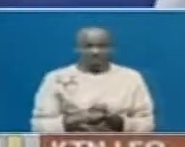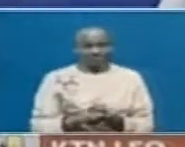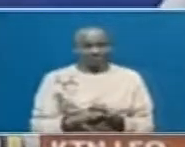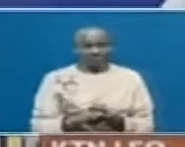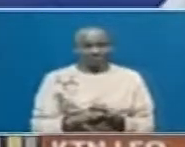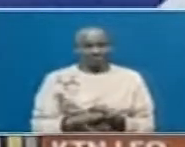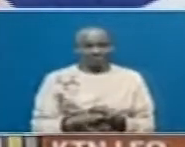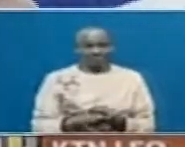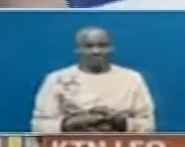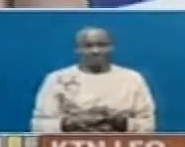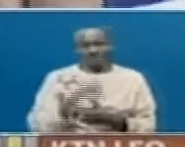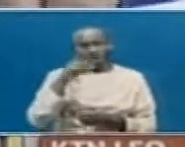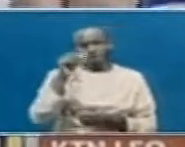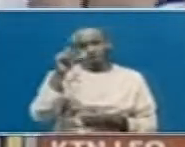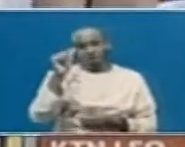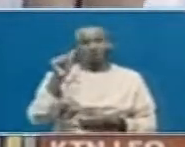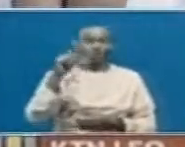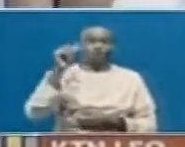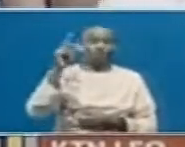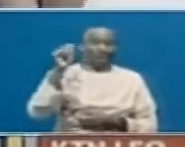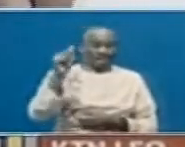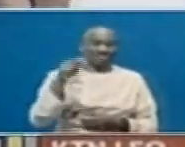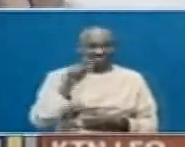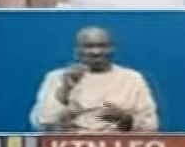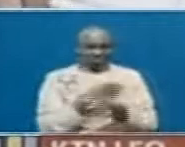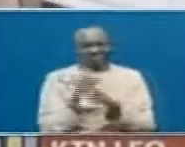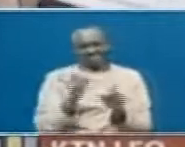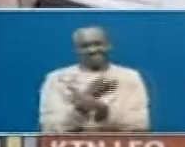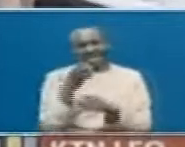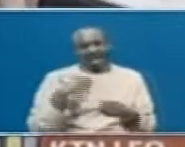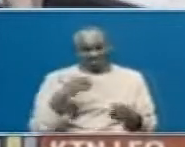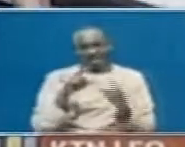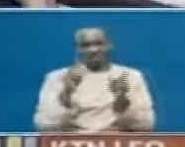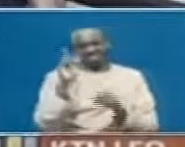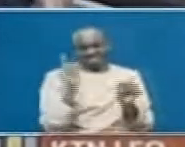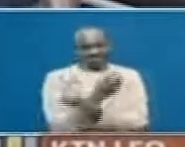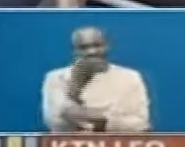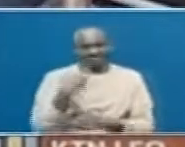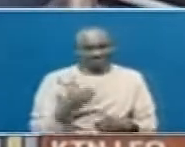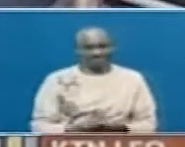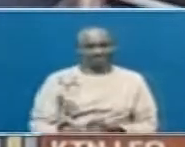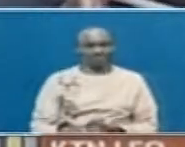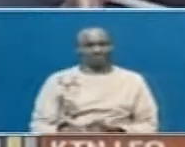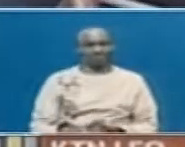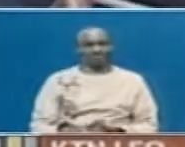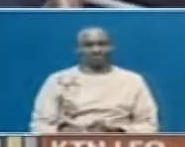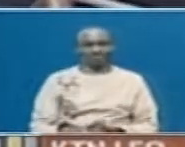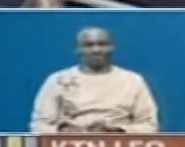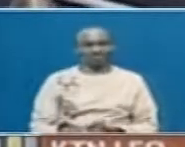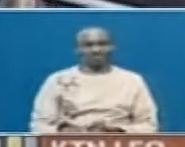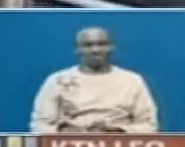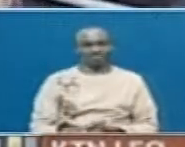la. Na mambo kama hayo. Kuna mahali ambapo mimi hufurahisha watu katika club kimoja cha usiku. Ijumaa na Jumamosi.